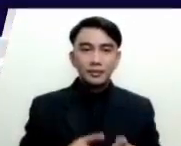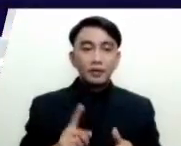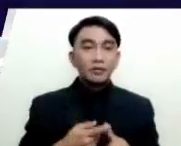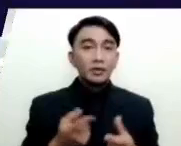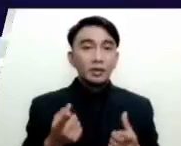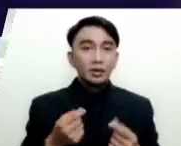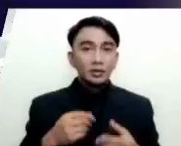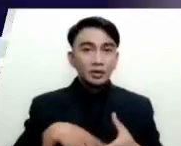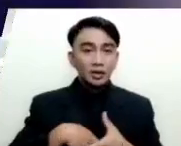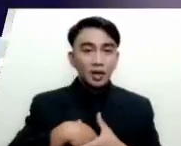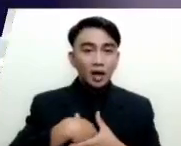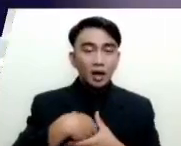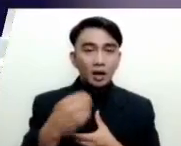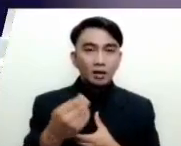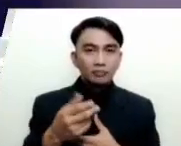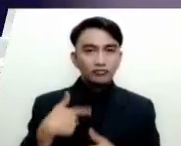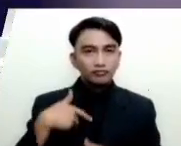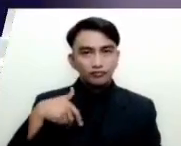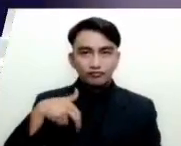introduction.